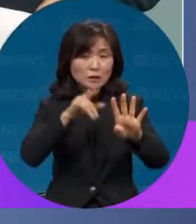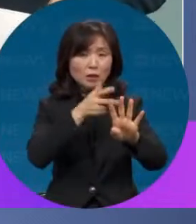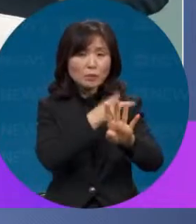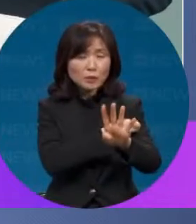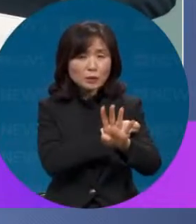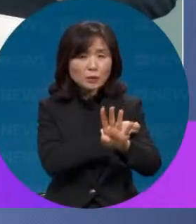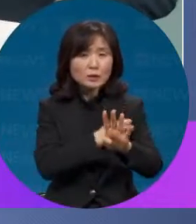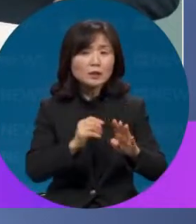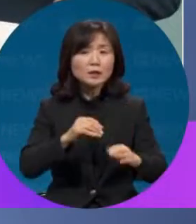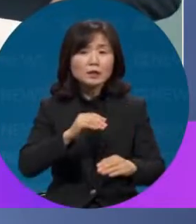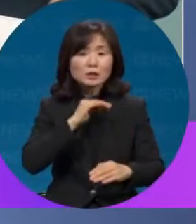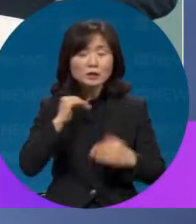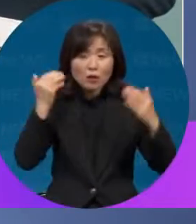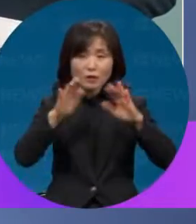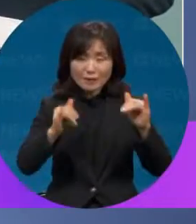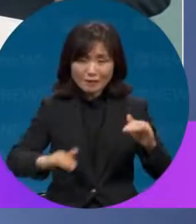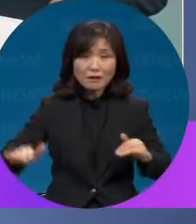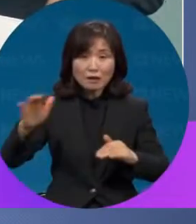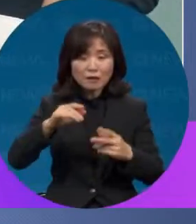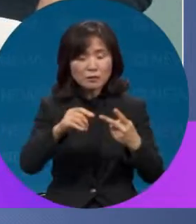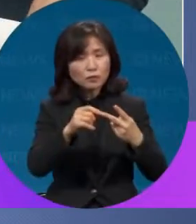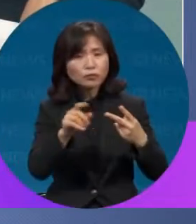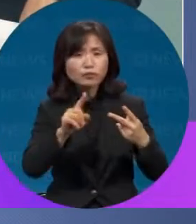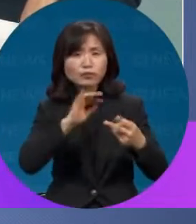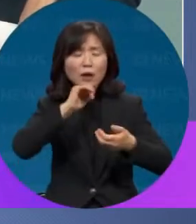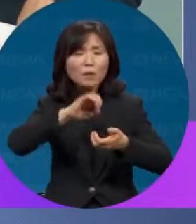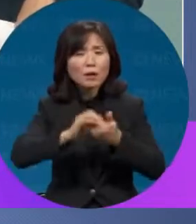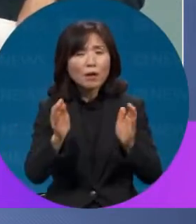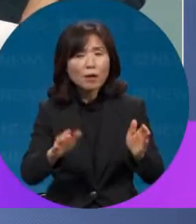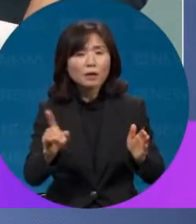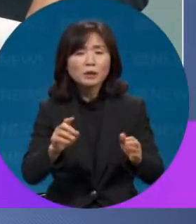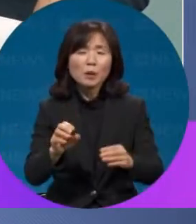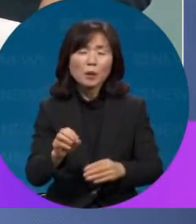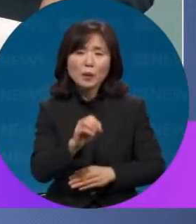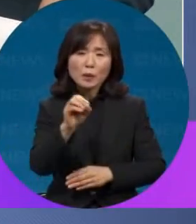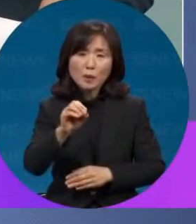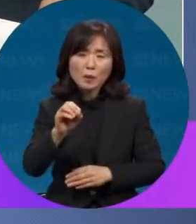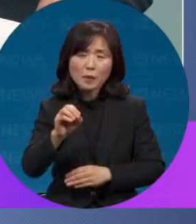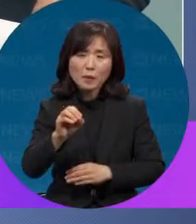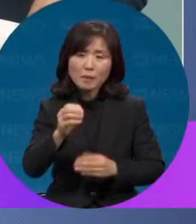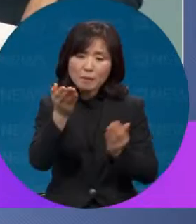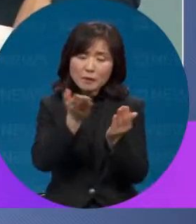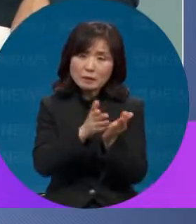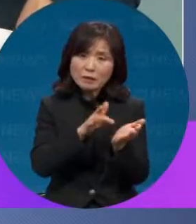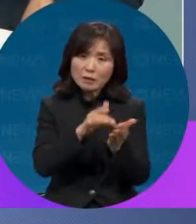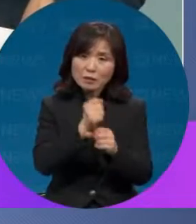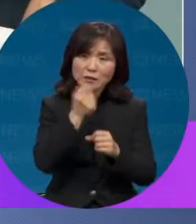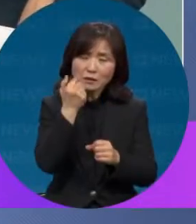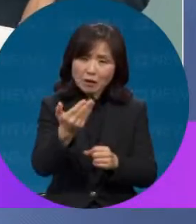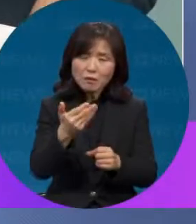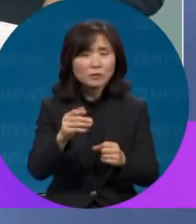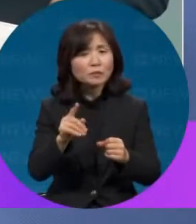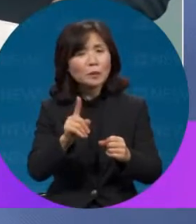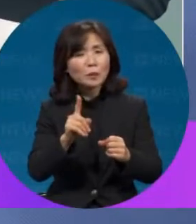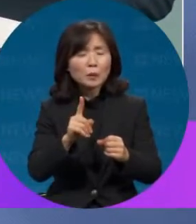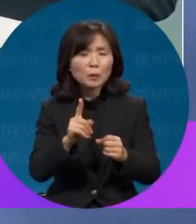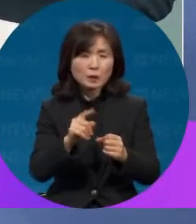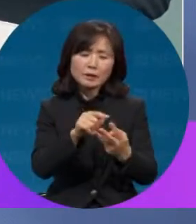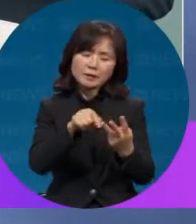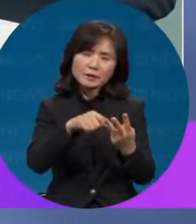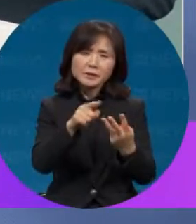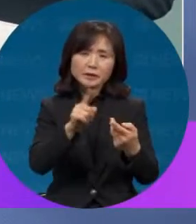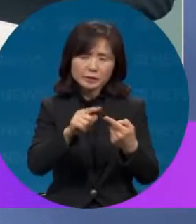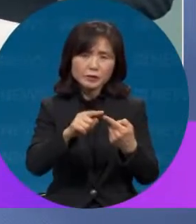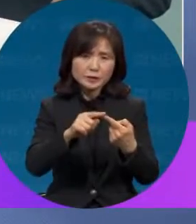연령층으로 할지 또 이 표적을 5 미끄러운 변이로 할지 백신의 다르게 제조 해야 할지 등을 꼽았는데요 그밖에 4차 접종